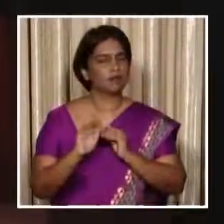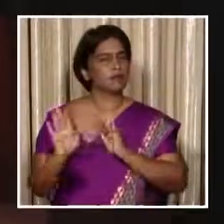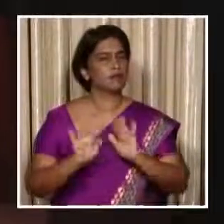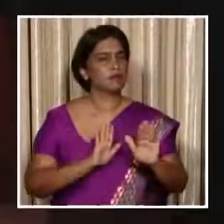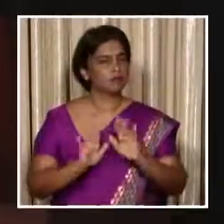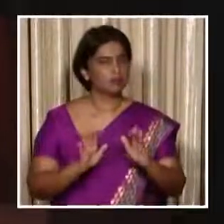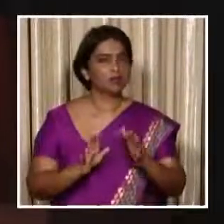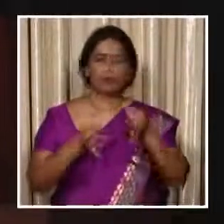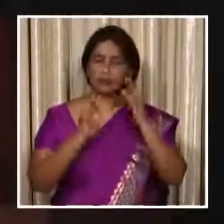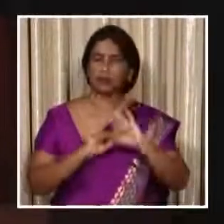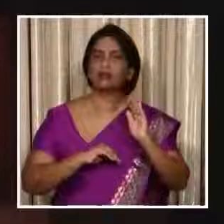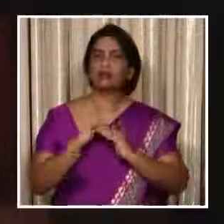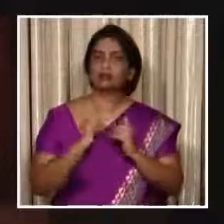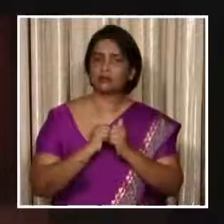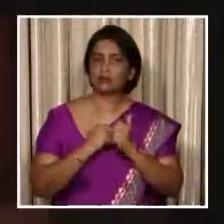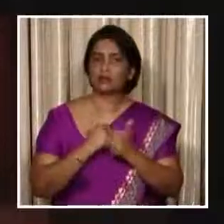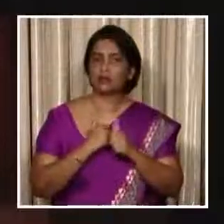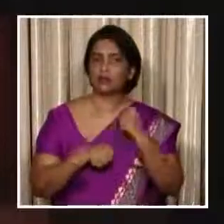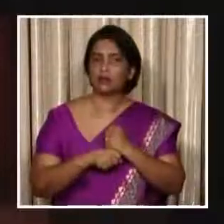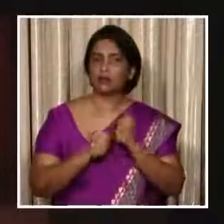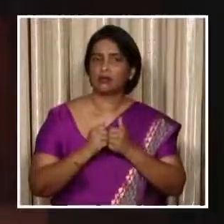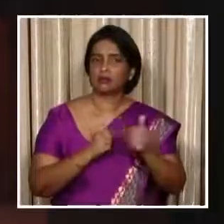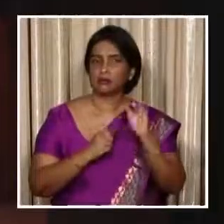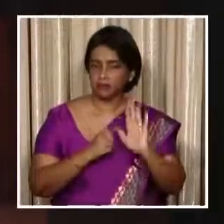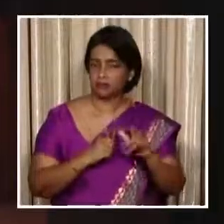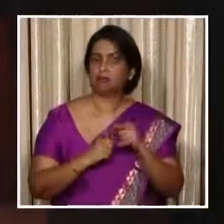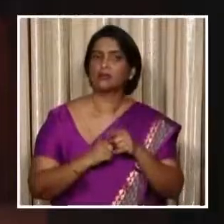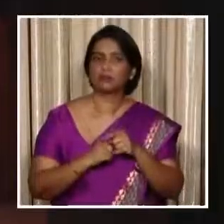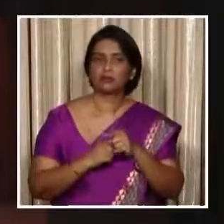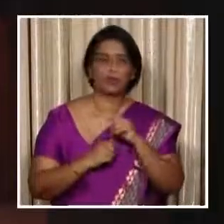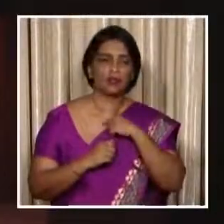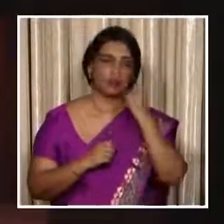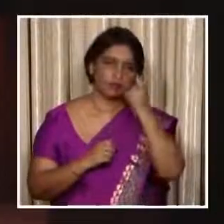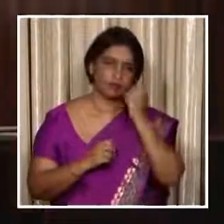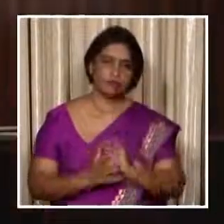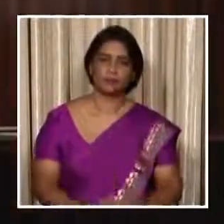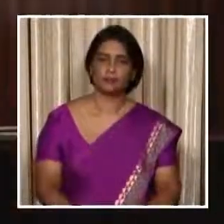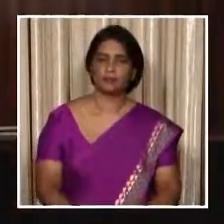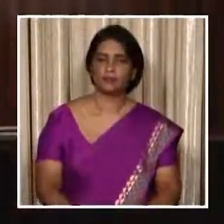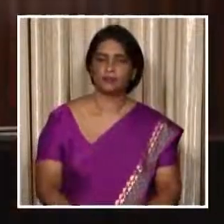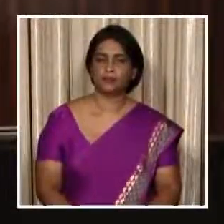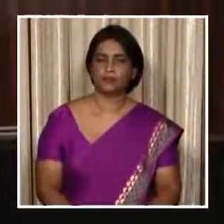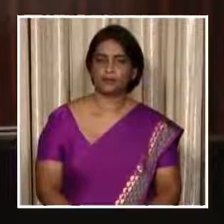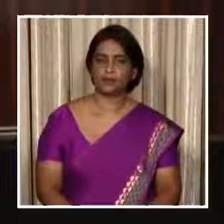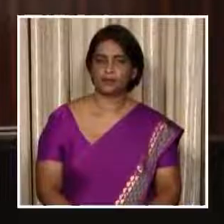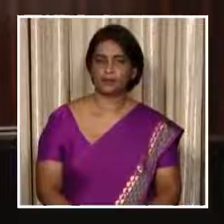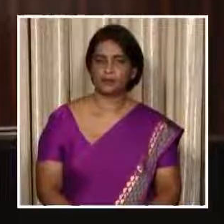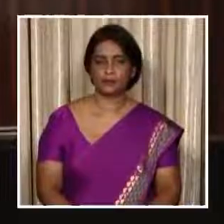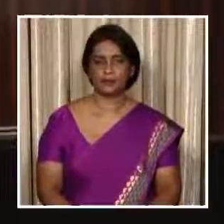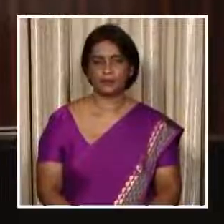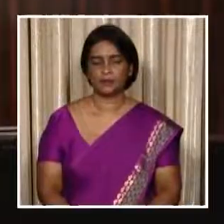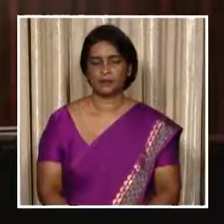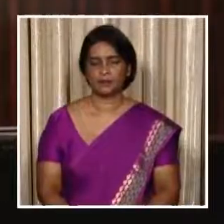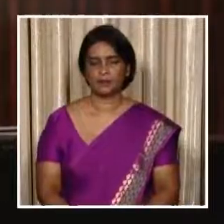வலியுறுத்துகிறோம். படுகொலை செய்யப்பட்ட லசந்த விக்ரமதுங்கவின் நெருங்கிய நண்பர் ஜனாதிபதி ரணில் விக்ரமசிங்க, இந்த படுகொலை